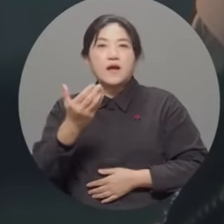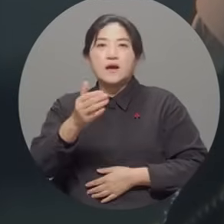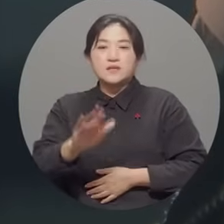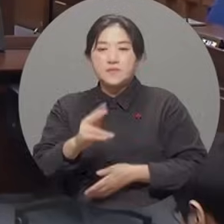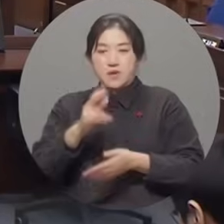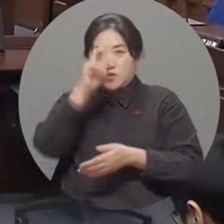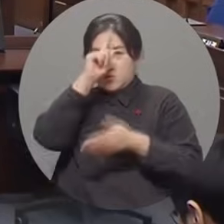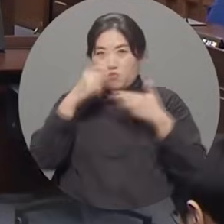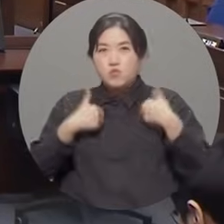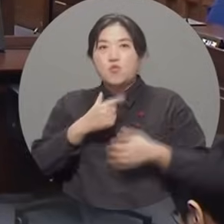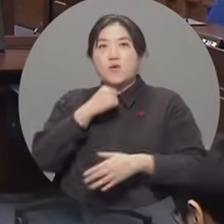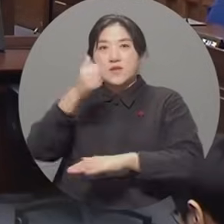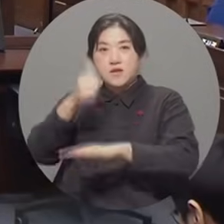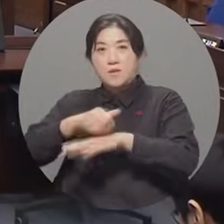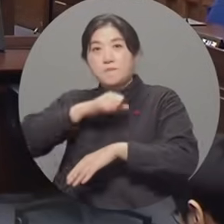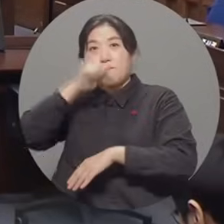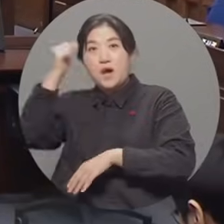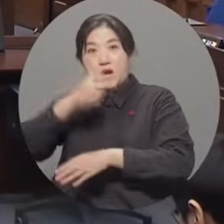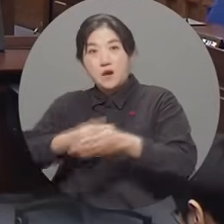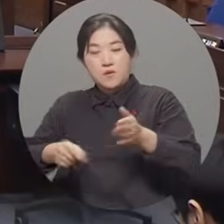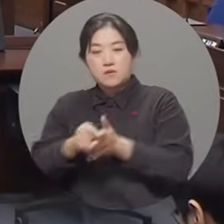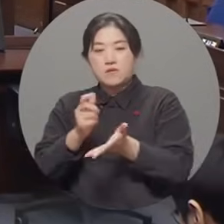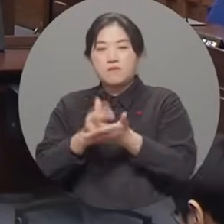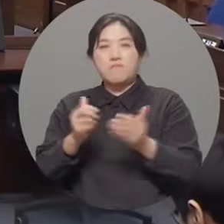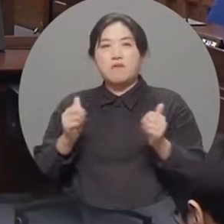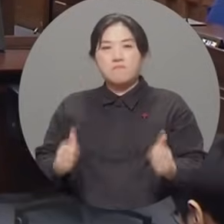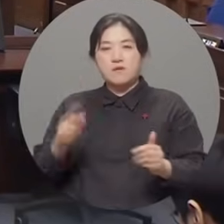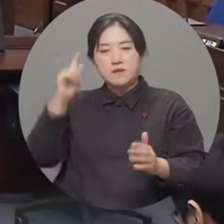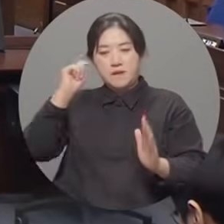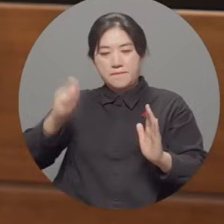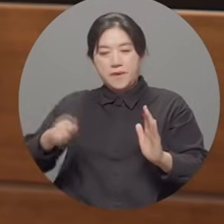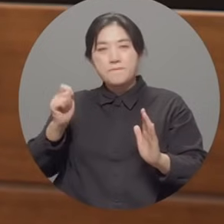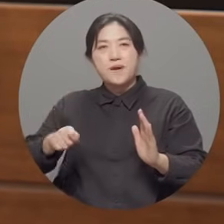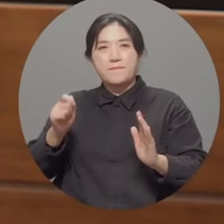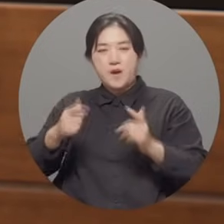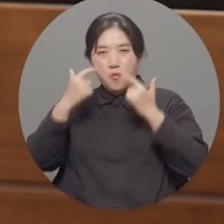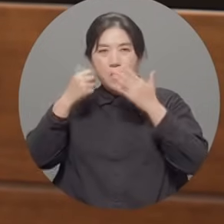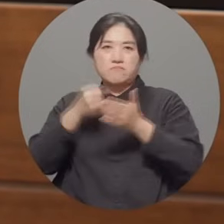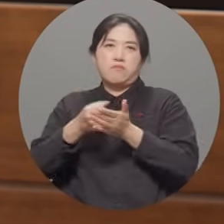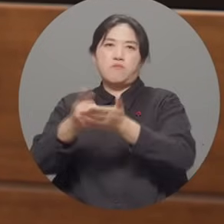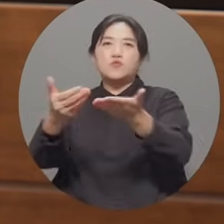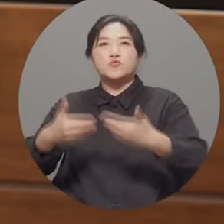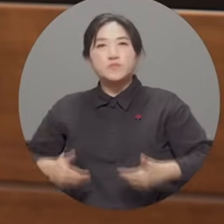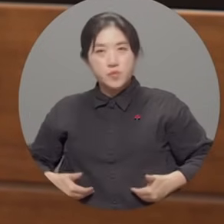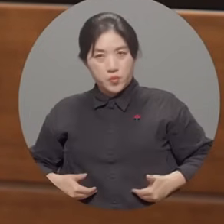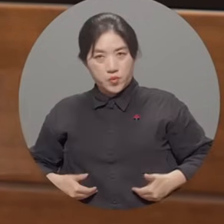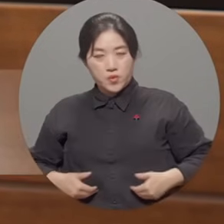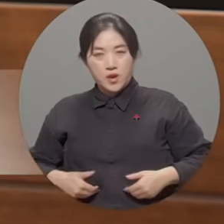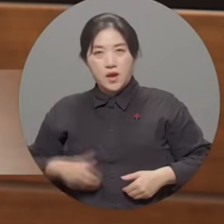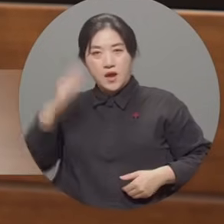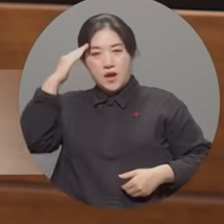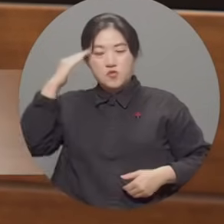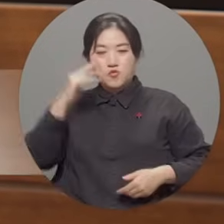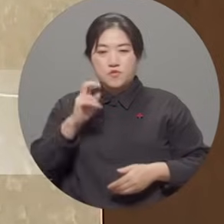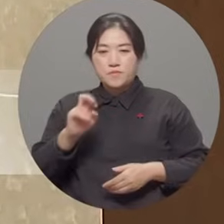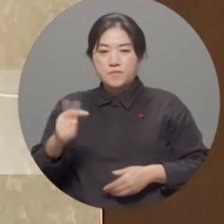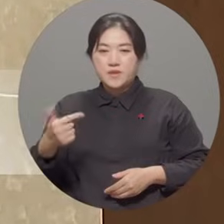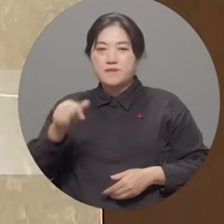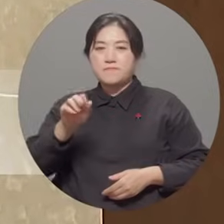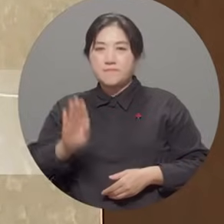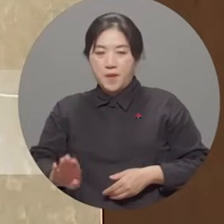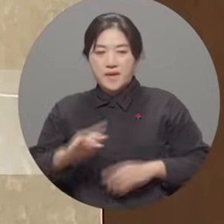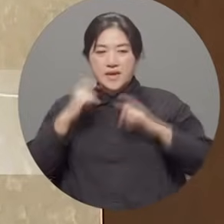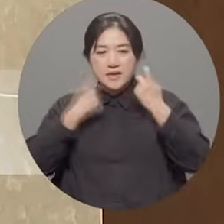정부가 원하는 결과를 얻기 위해선 법원이 판결로 판례를 확립해줘야 합니다. 우리 민법은 개인 간의